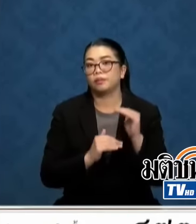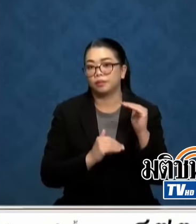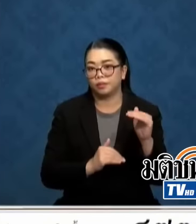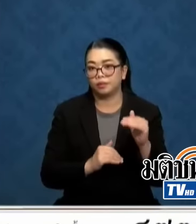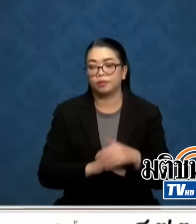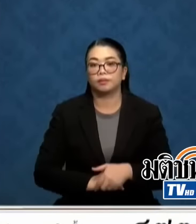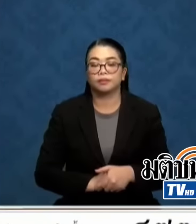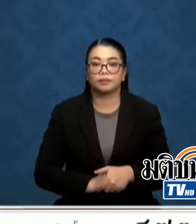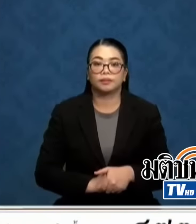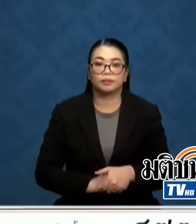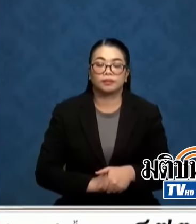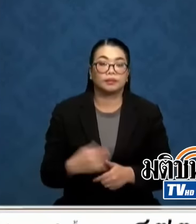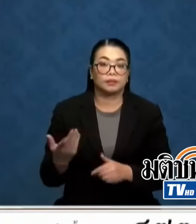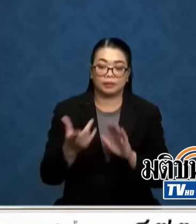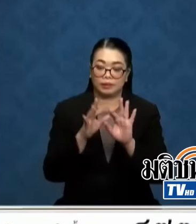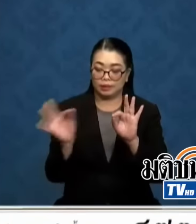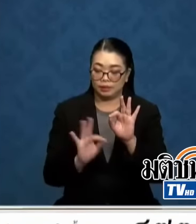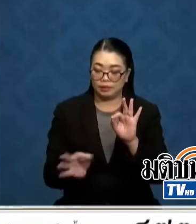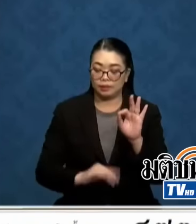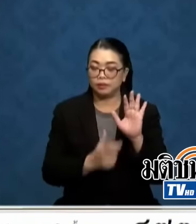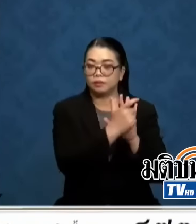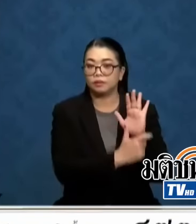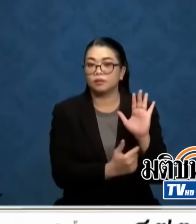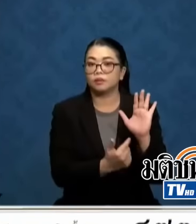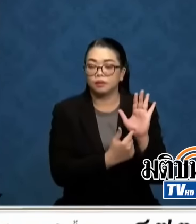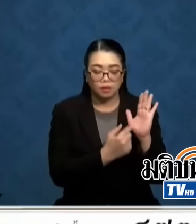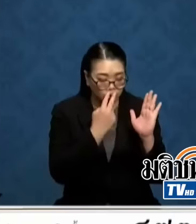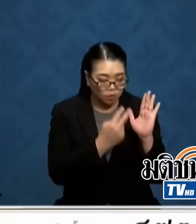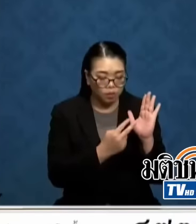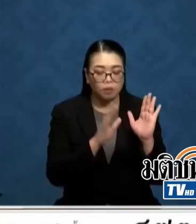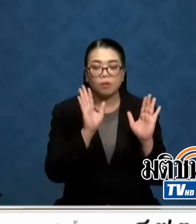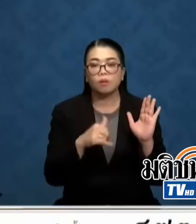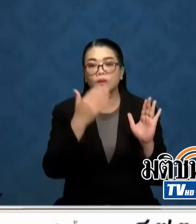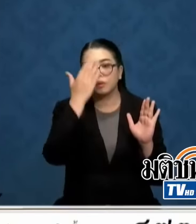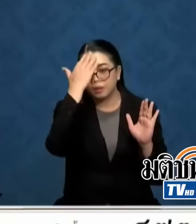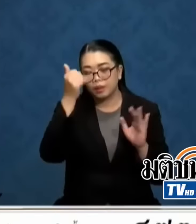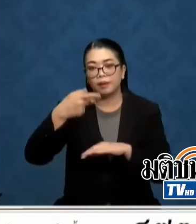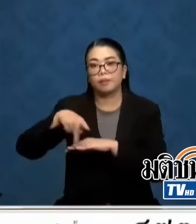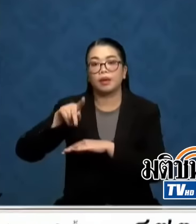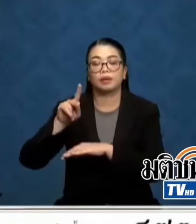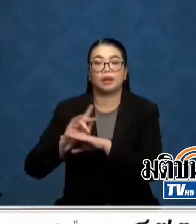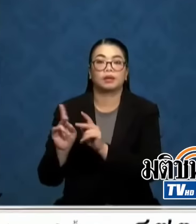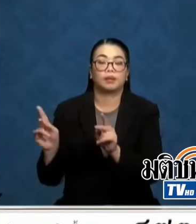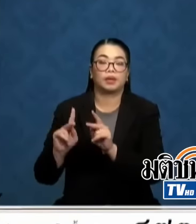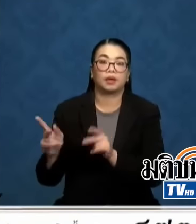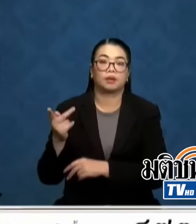กำหนดนี่รายละเอียดตรงนี้ผมถึงเข้าใจทำไมต้องตั้งประธานคณะกรรมการ